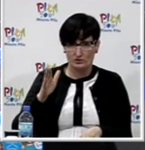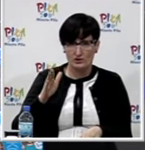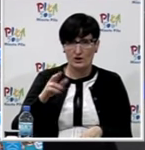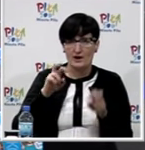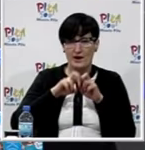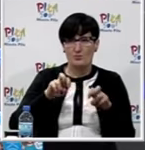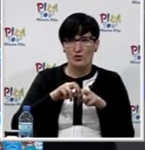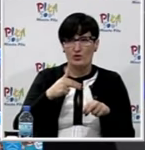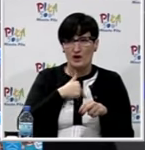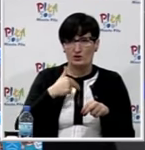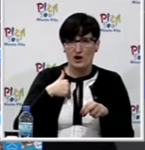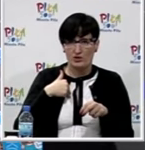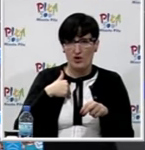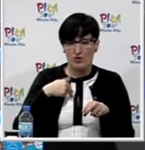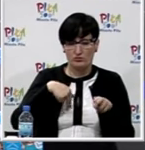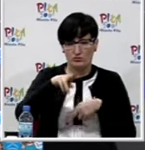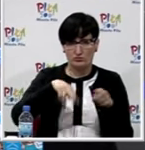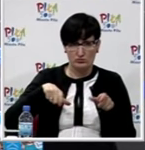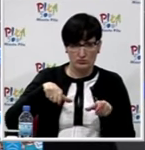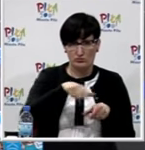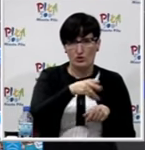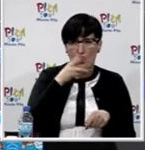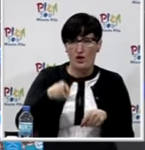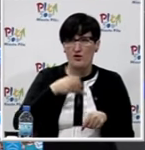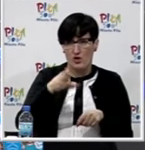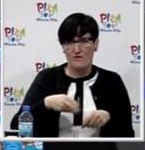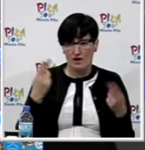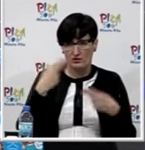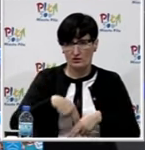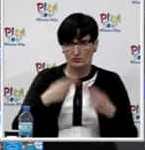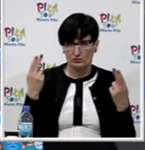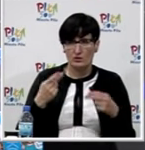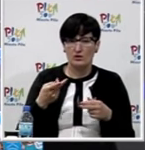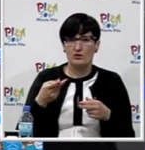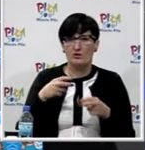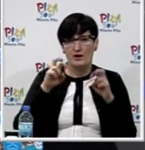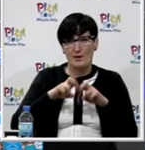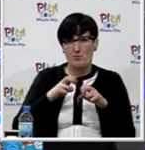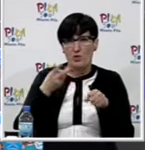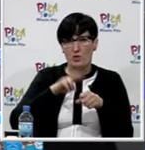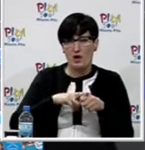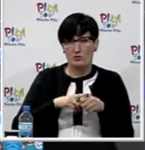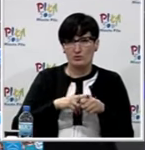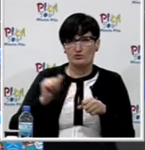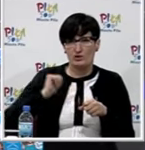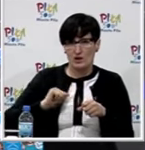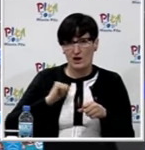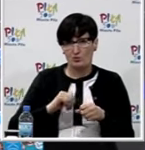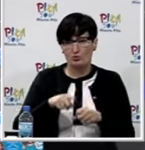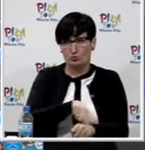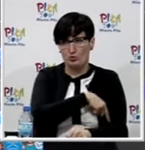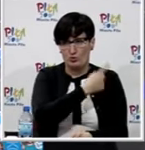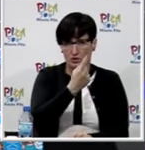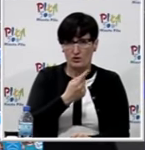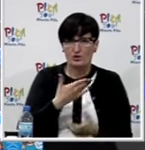przejazdu kolejowego, remont, na który czekamy od dłuższego czasu, także jest to dla nas bardzo dobra wiadomość. No i